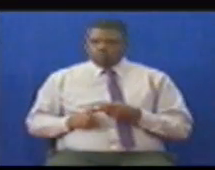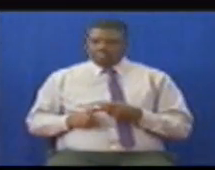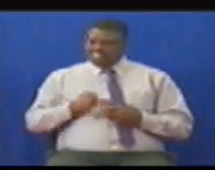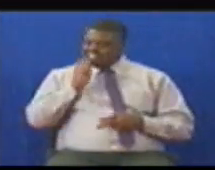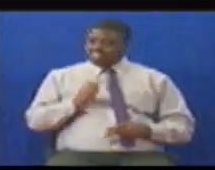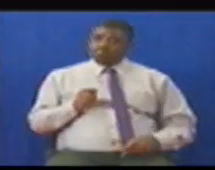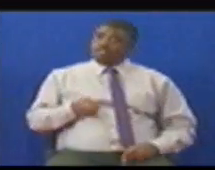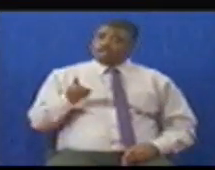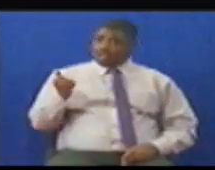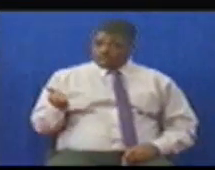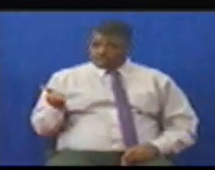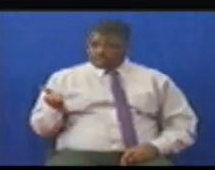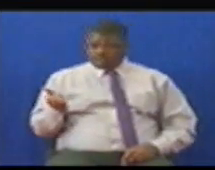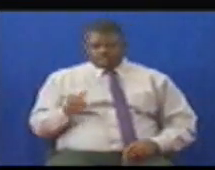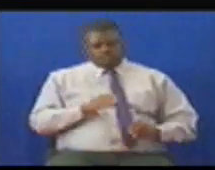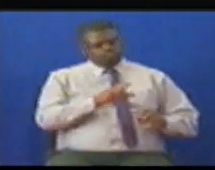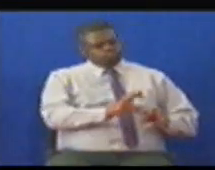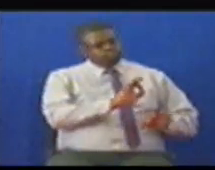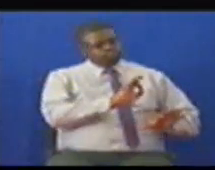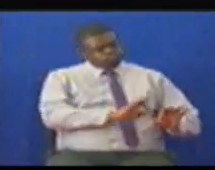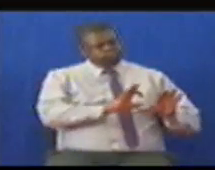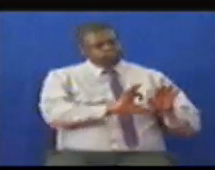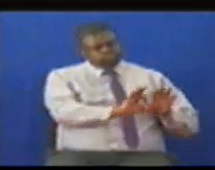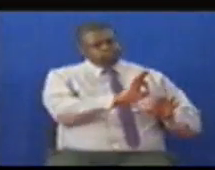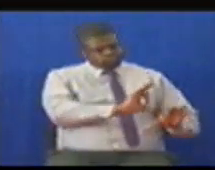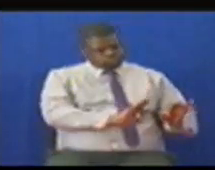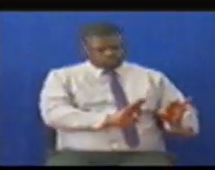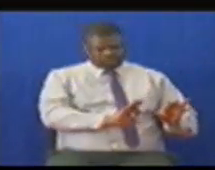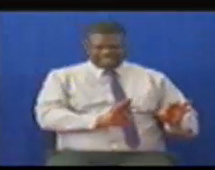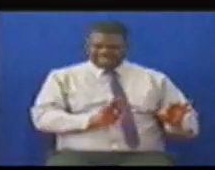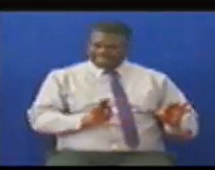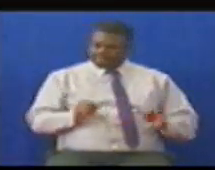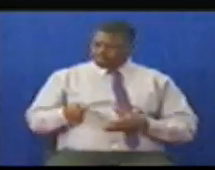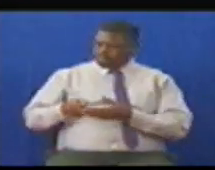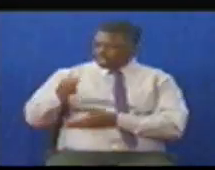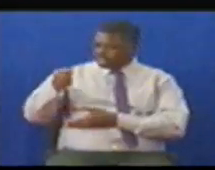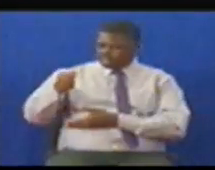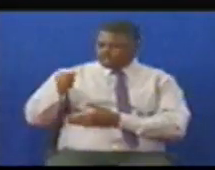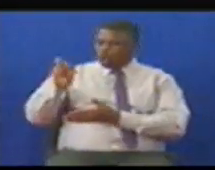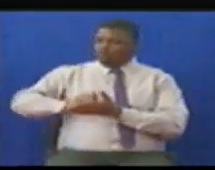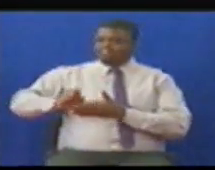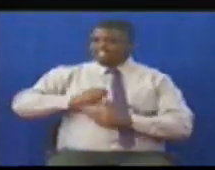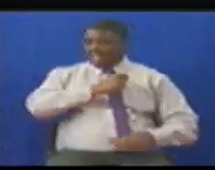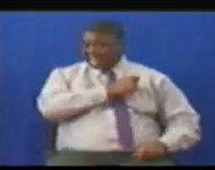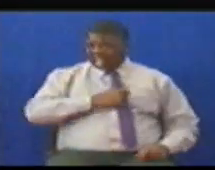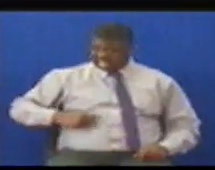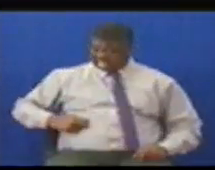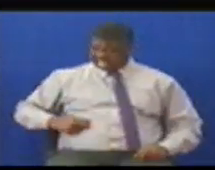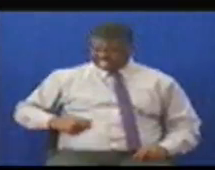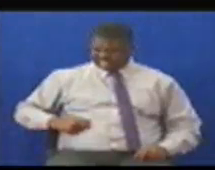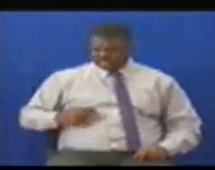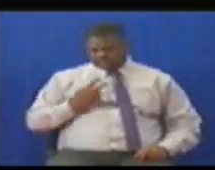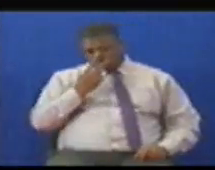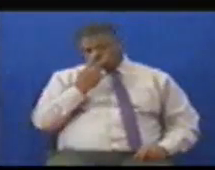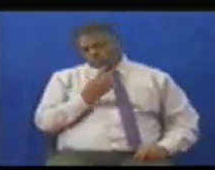Spika, uchambuzi wa taarifa ya utekelezaji wa bajeti ya ofisi ya Rais Management ya utumishi wa umma na utawala bora umebaini